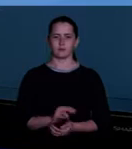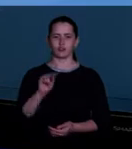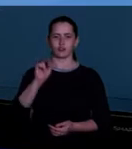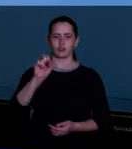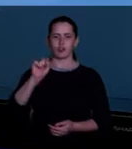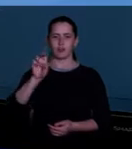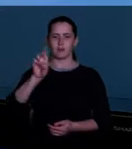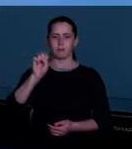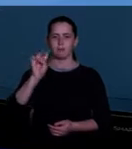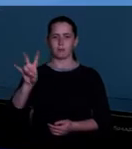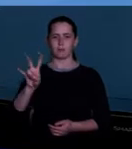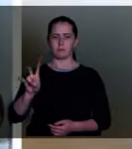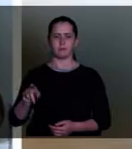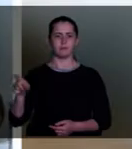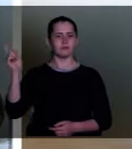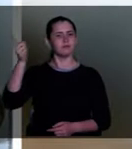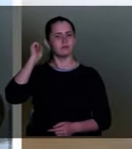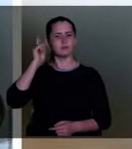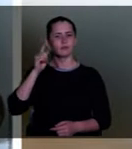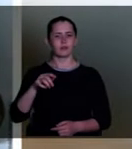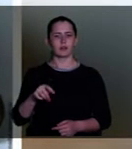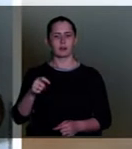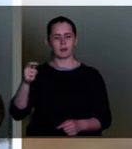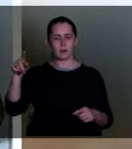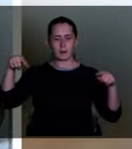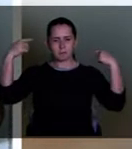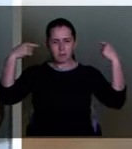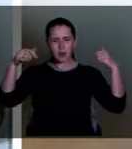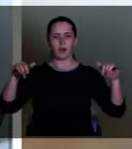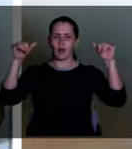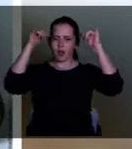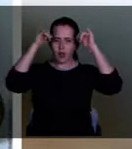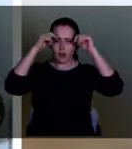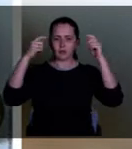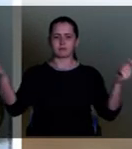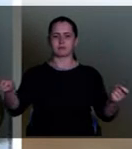Чабан – название пастуха, овец, коров.